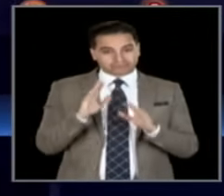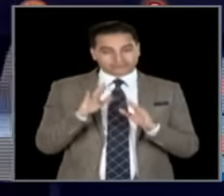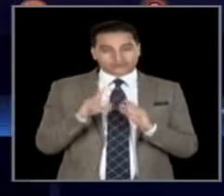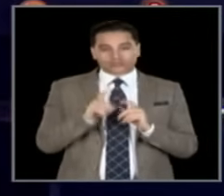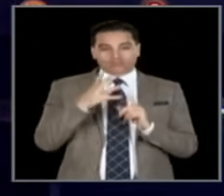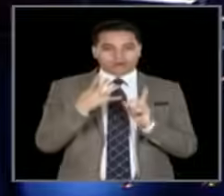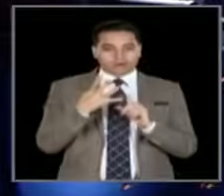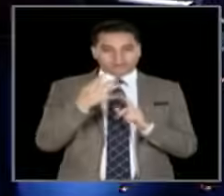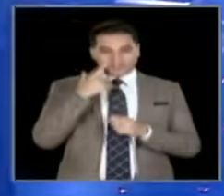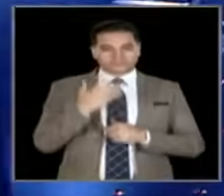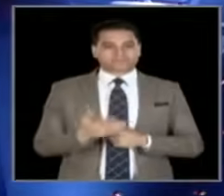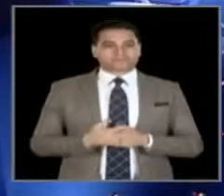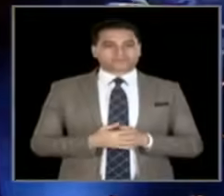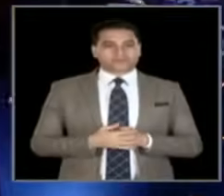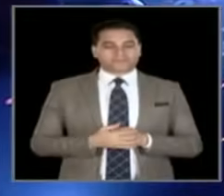السؤال